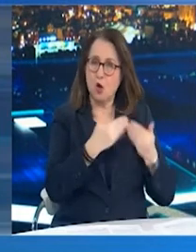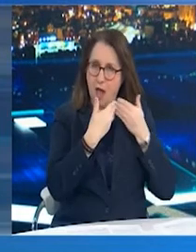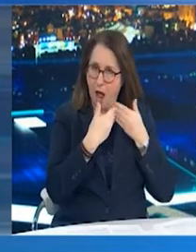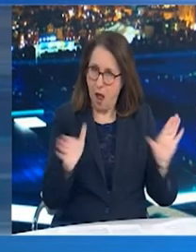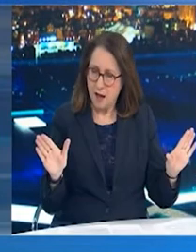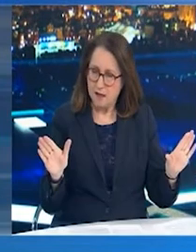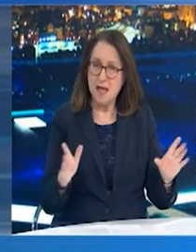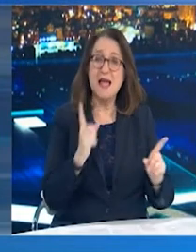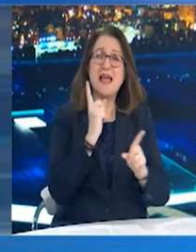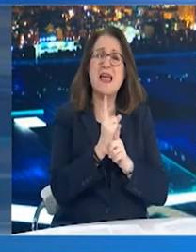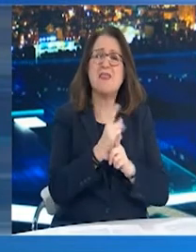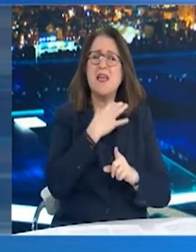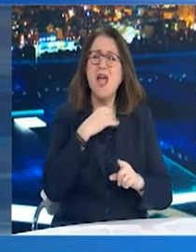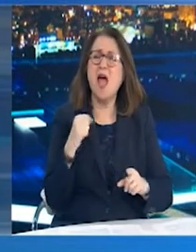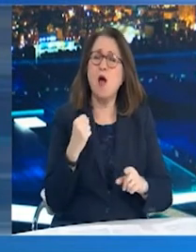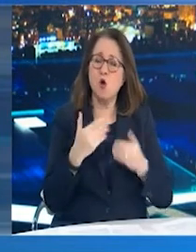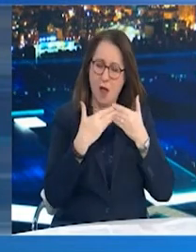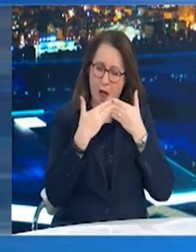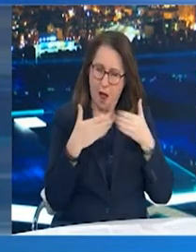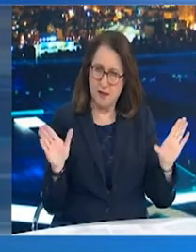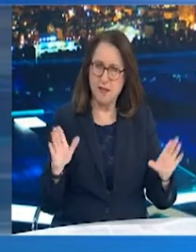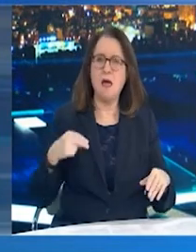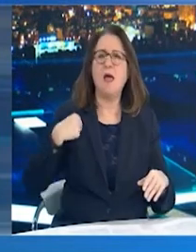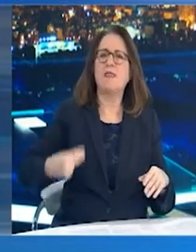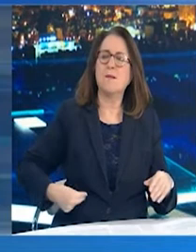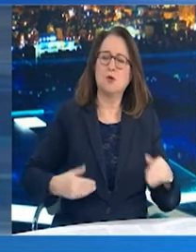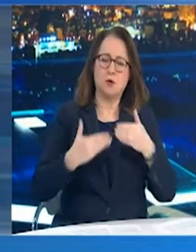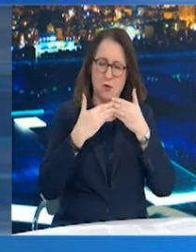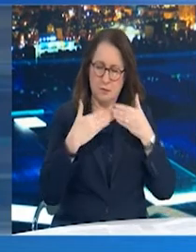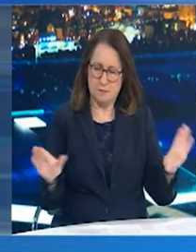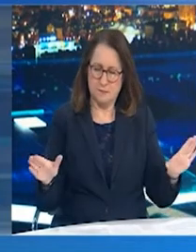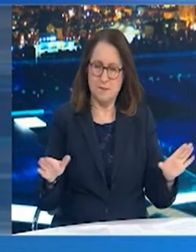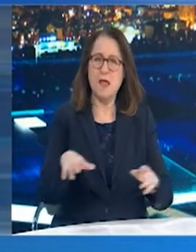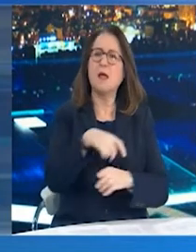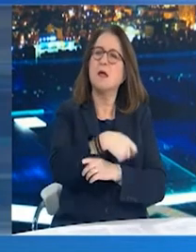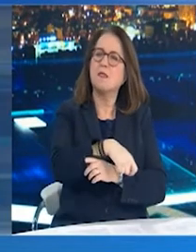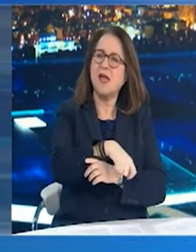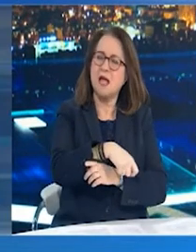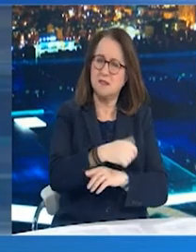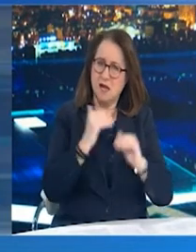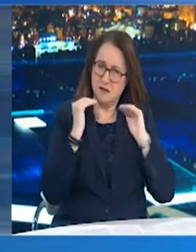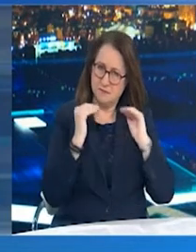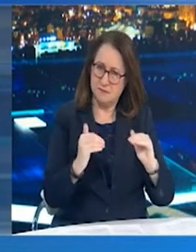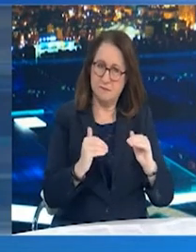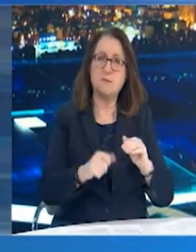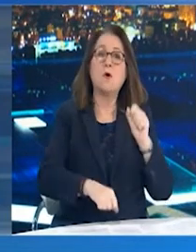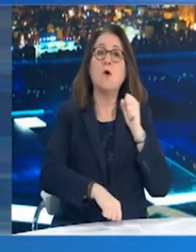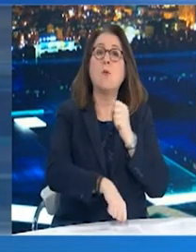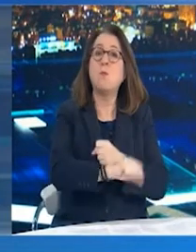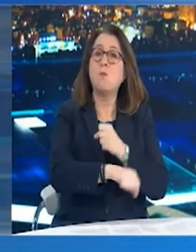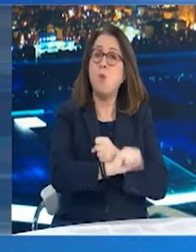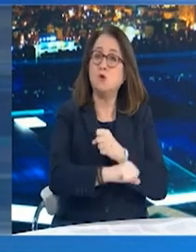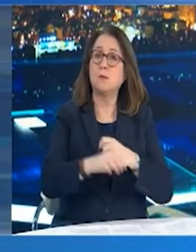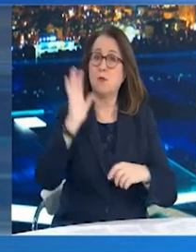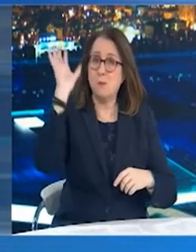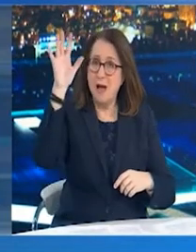ειδικής αγωγής σε όλες τις βαθμίδες. Λειτουργία ανώτατων δικαστηρίων και ειδικών δικαστηρίων, λειτουργία της Super League 1, 2 και